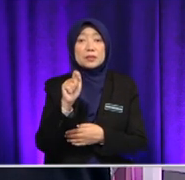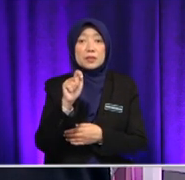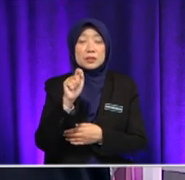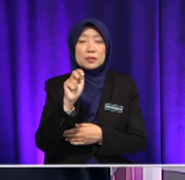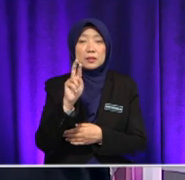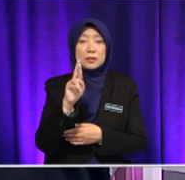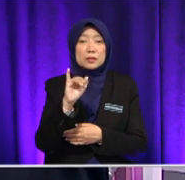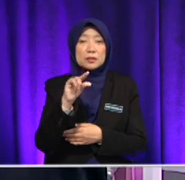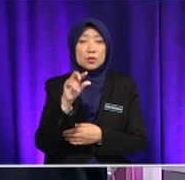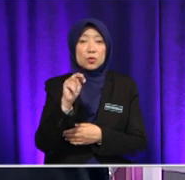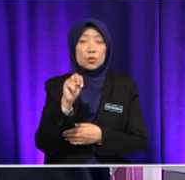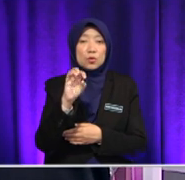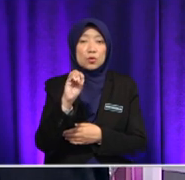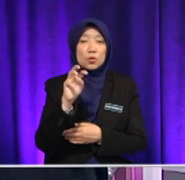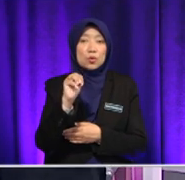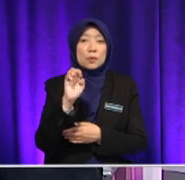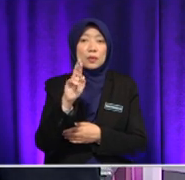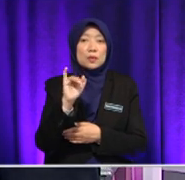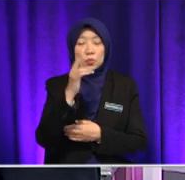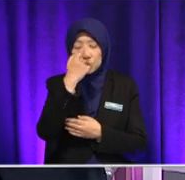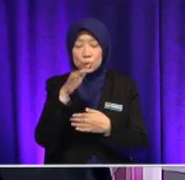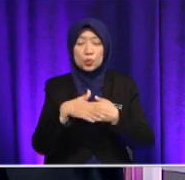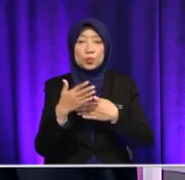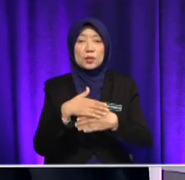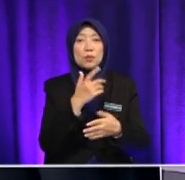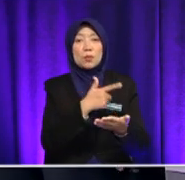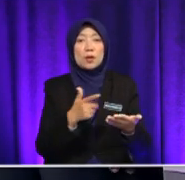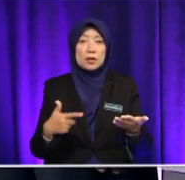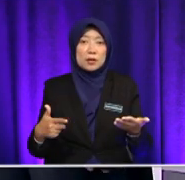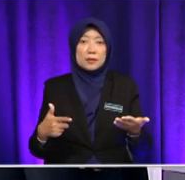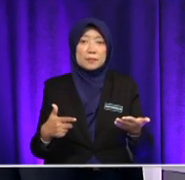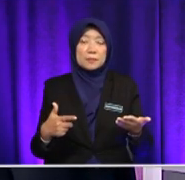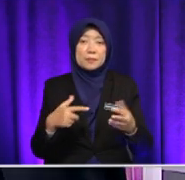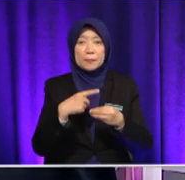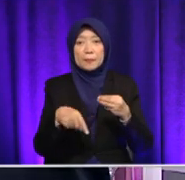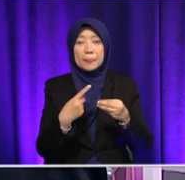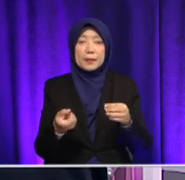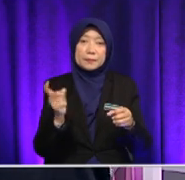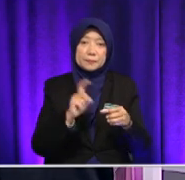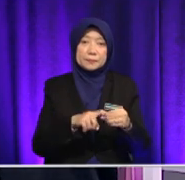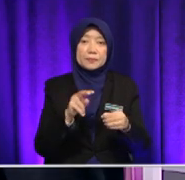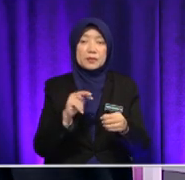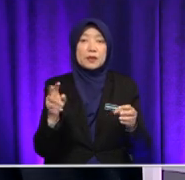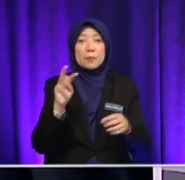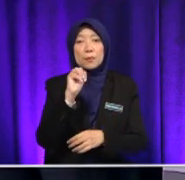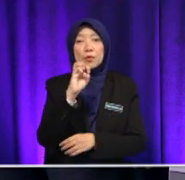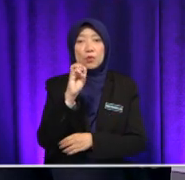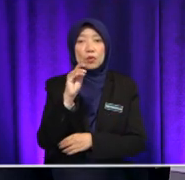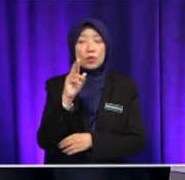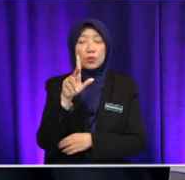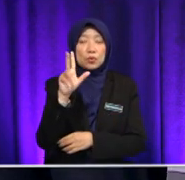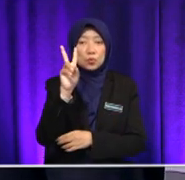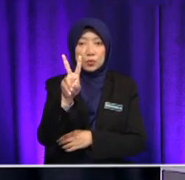adalah untuk memudahkan kita membuat lakaran itu adalah berkaitan dengan mode yang kedua oke